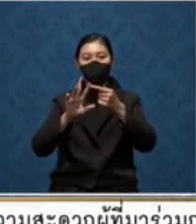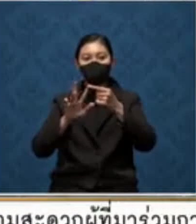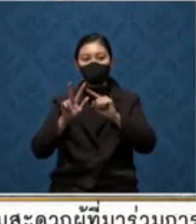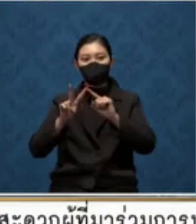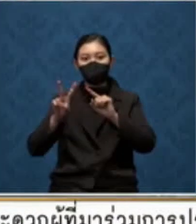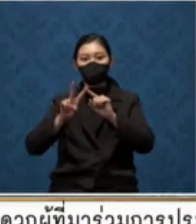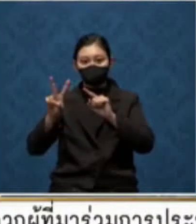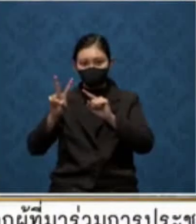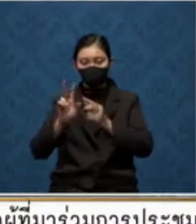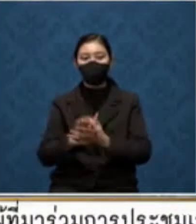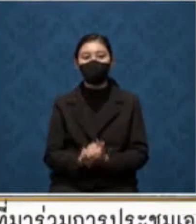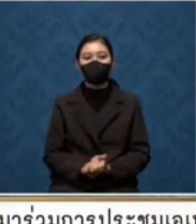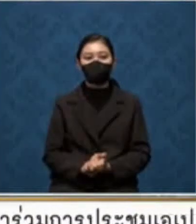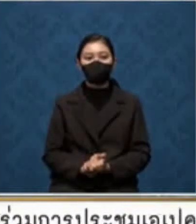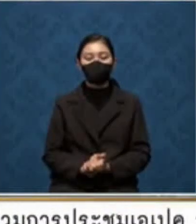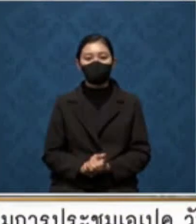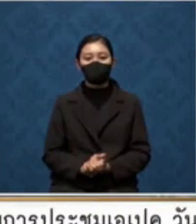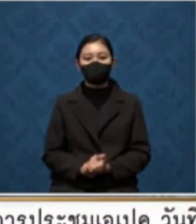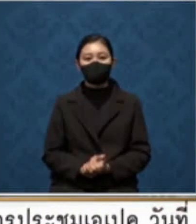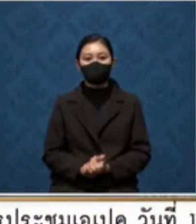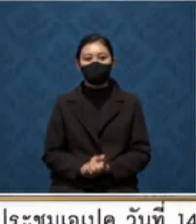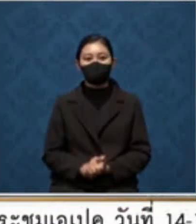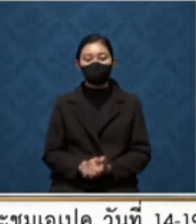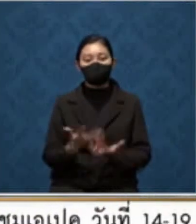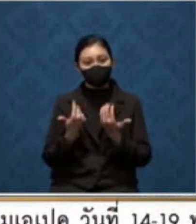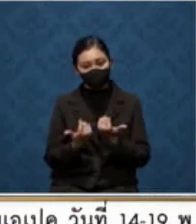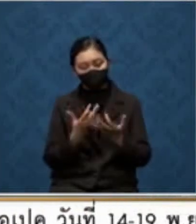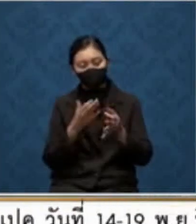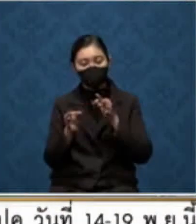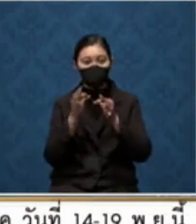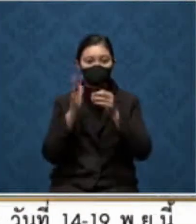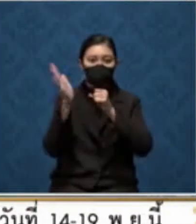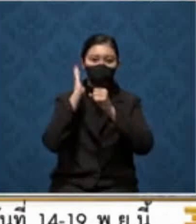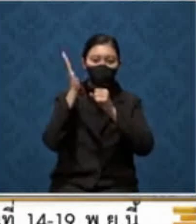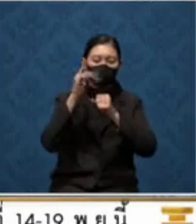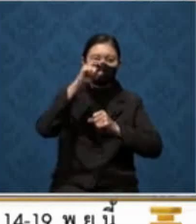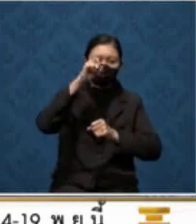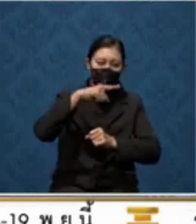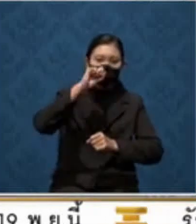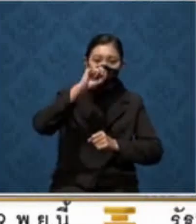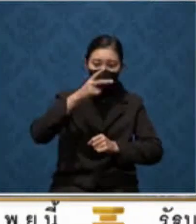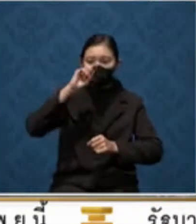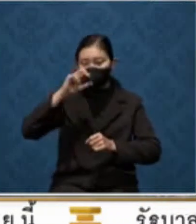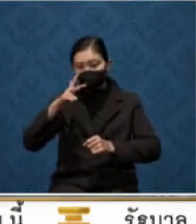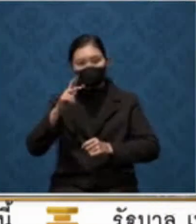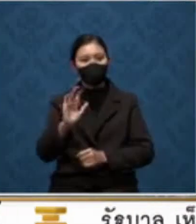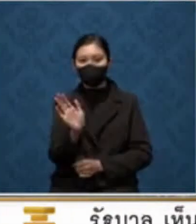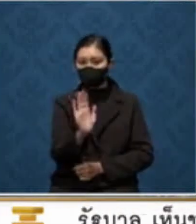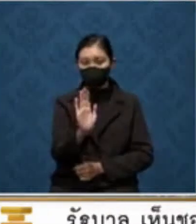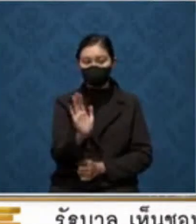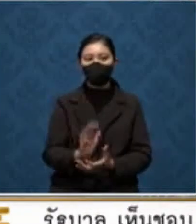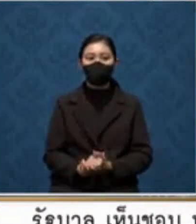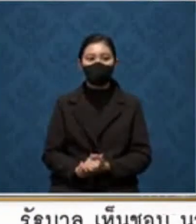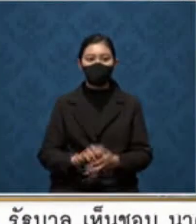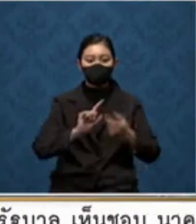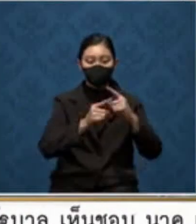ะศัรยภาพของผู้ปรกอบการใอตสาฐนนี้มาเทียบกับร่างกฎหมาย 13ขหน้าและกฎกระทรวงที่